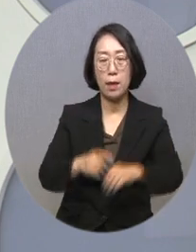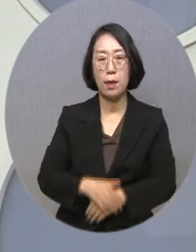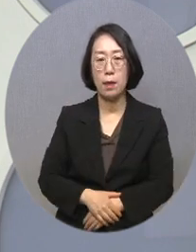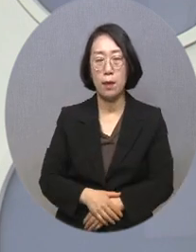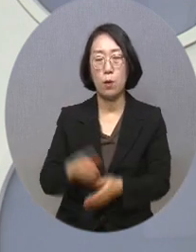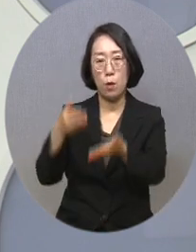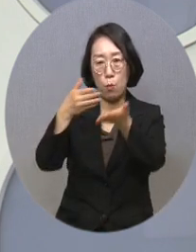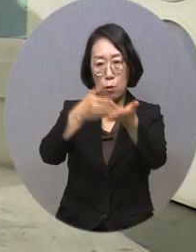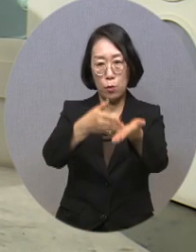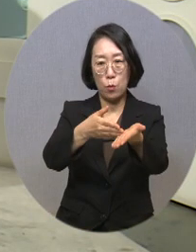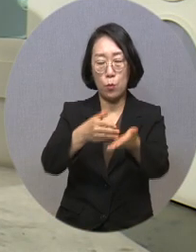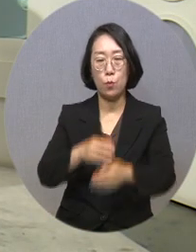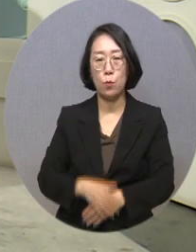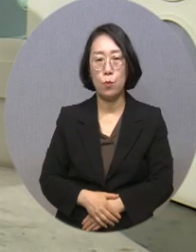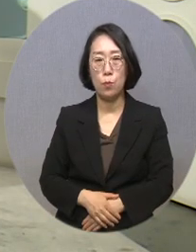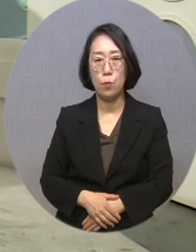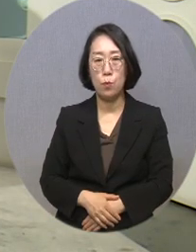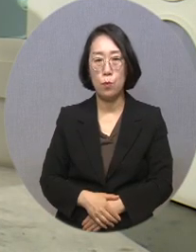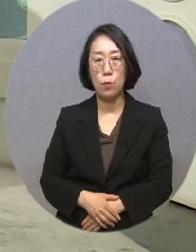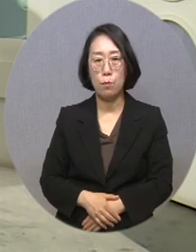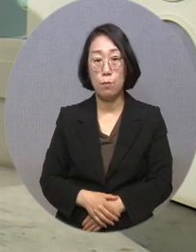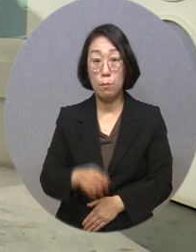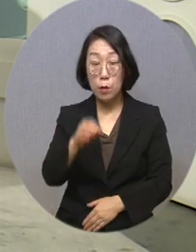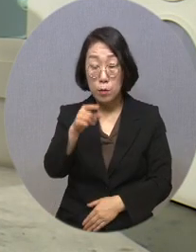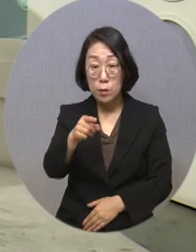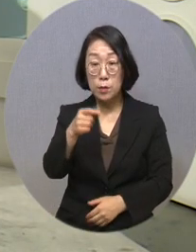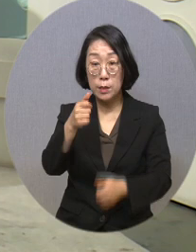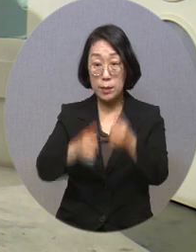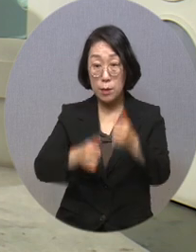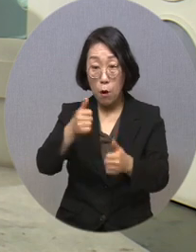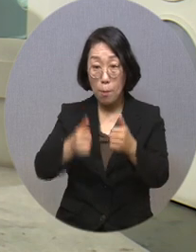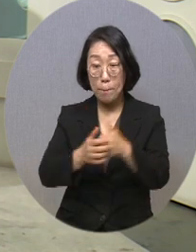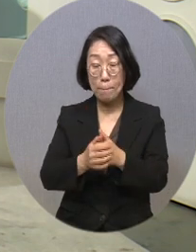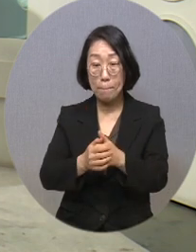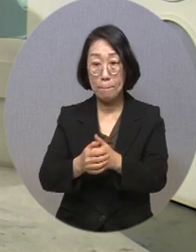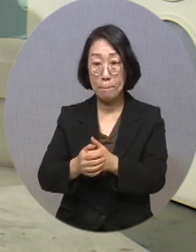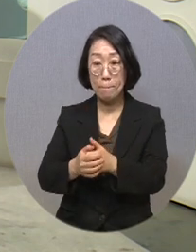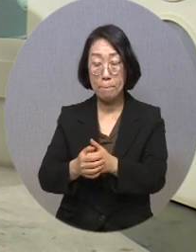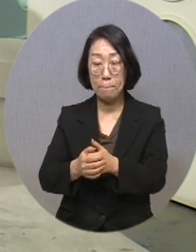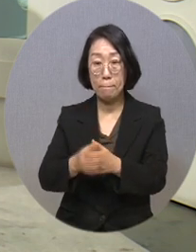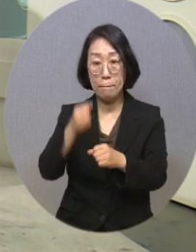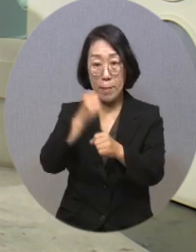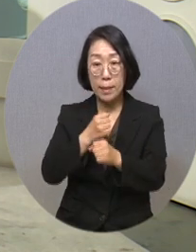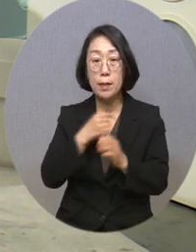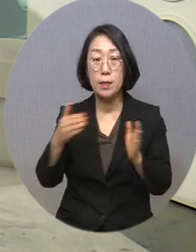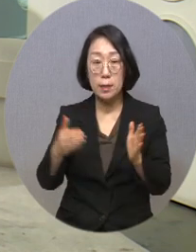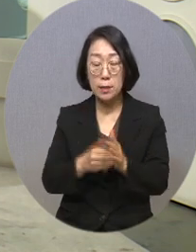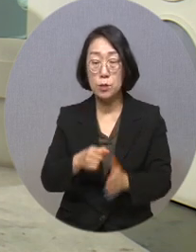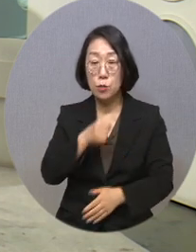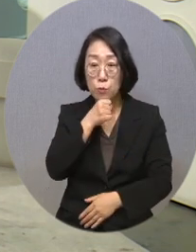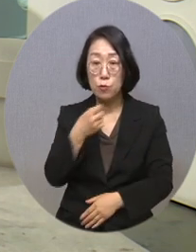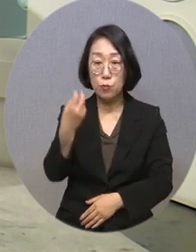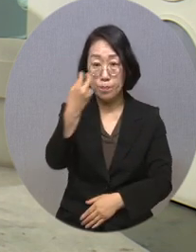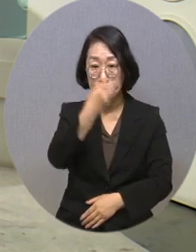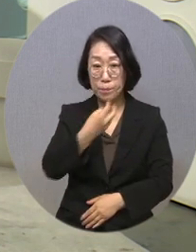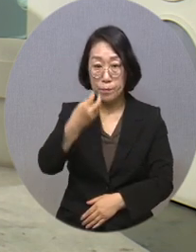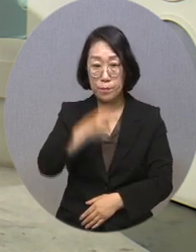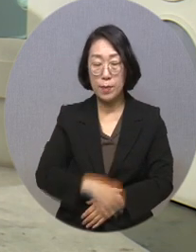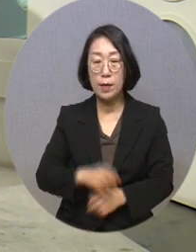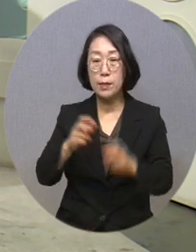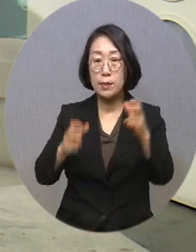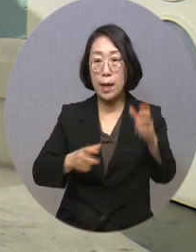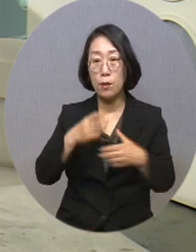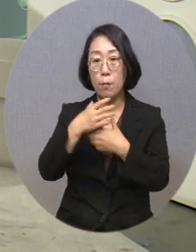권고를 했습니다. 네. 그렇게 되면 이제 그 시험을 출제를 했고 또 채점을 했던